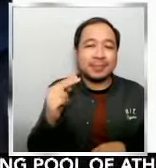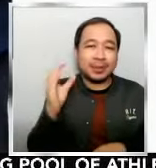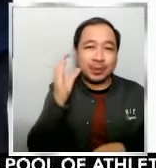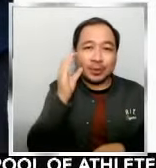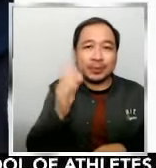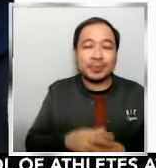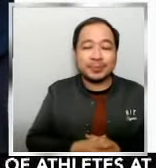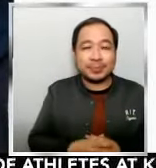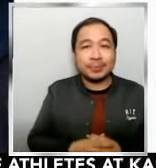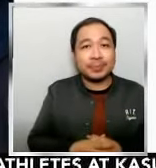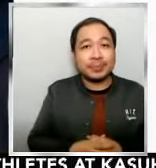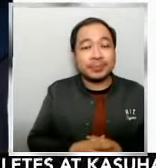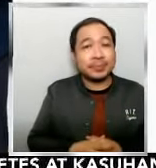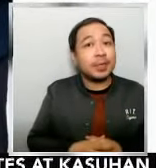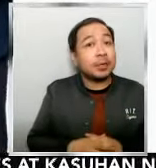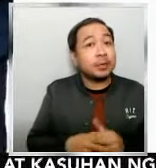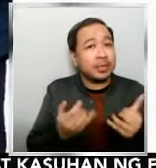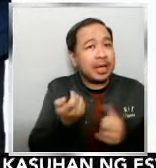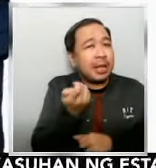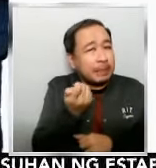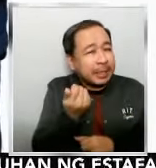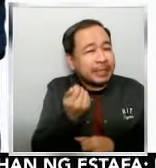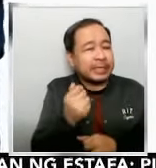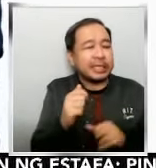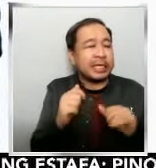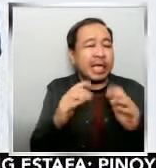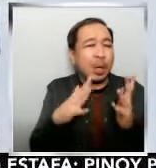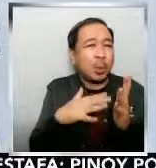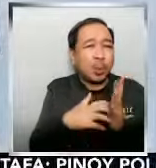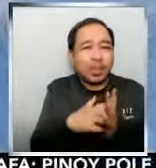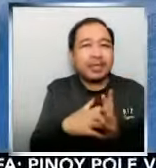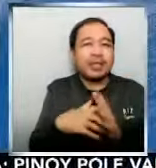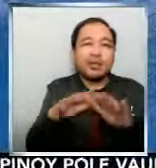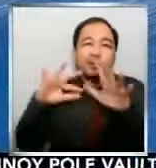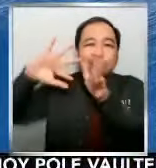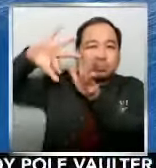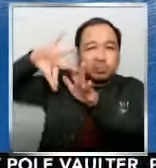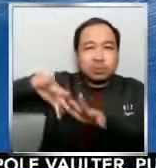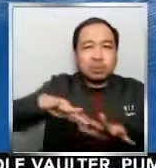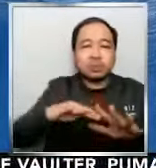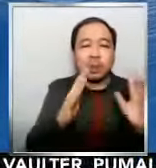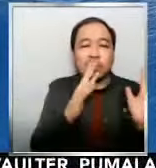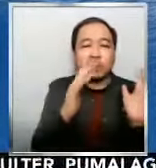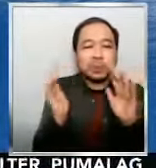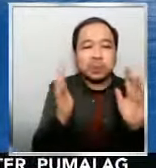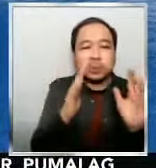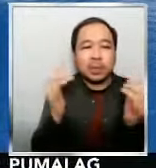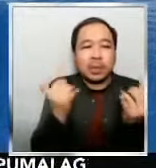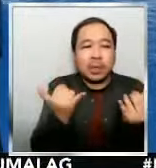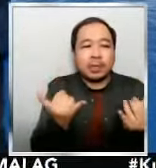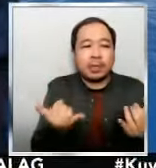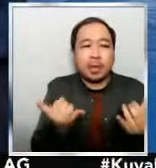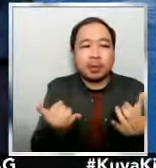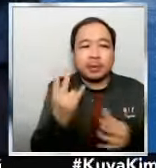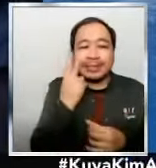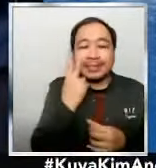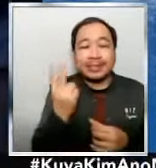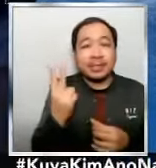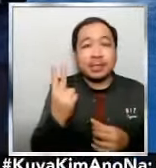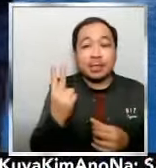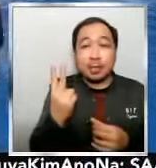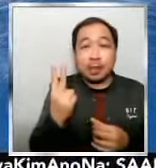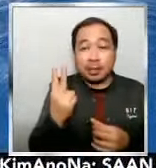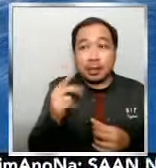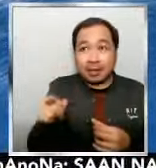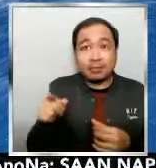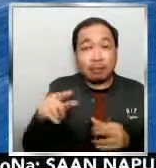Oh, mga kapuso, bahagyang humina yung hanging amihan. Kung itong mga nakalipas na araw ay buong bansa ang apektado ng hanging amihan, eh ngayon po at